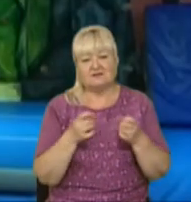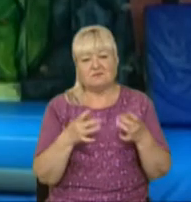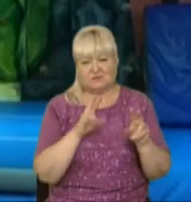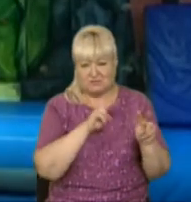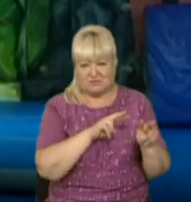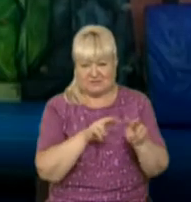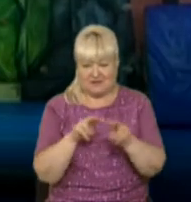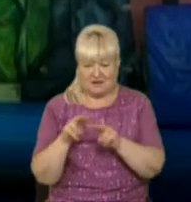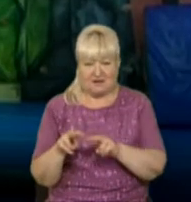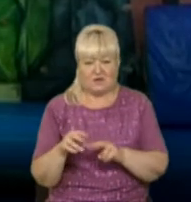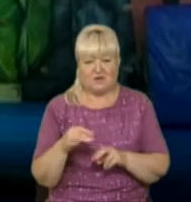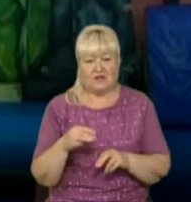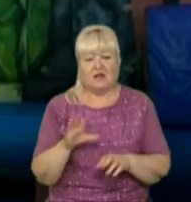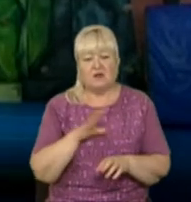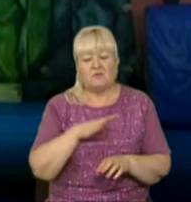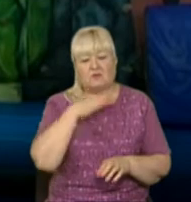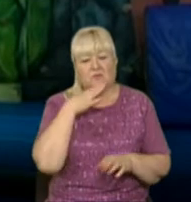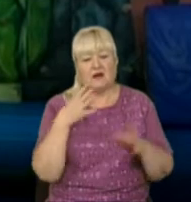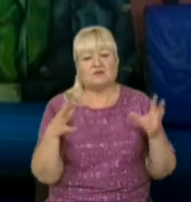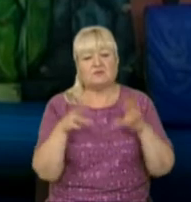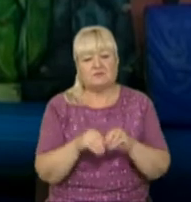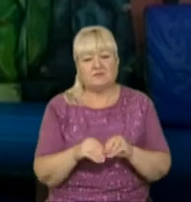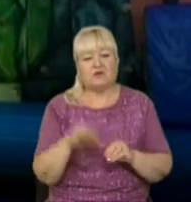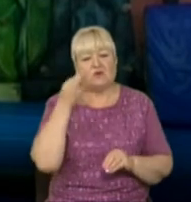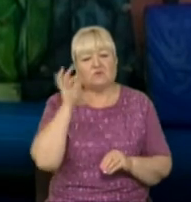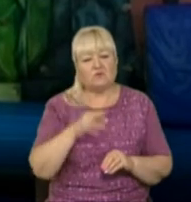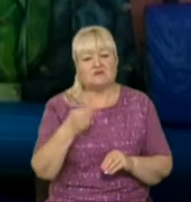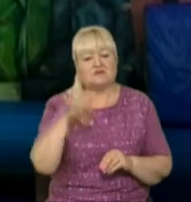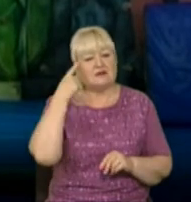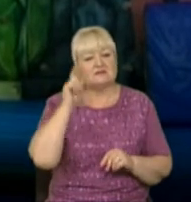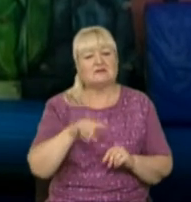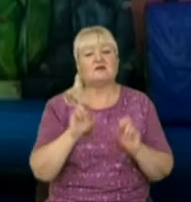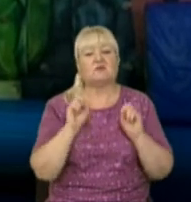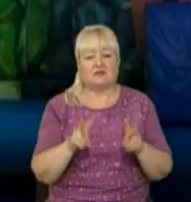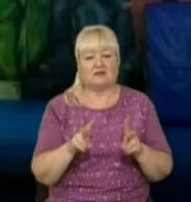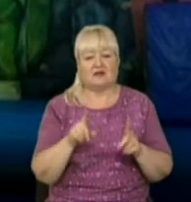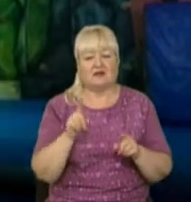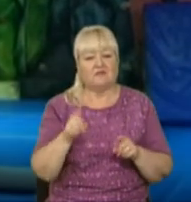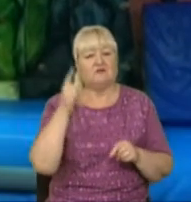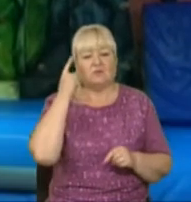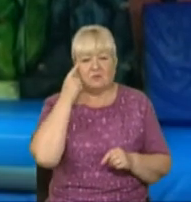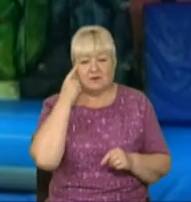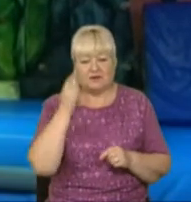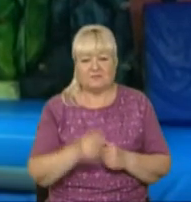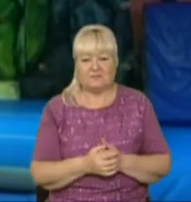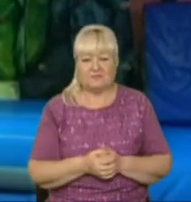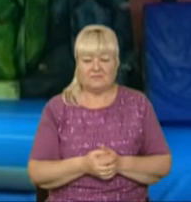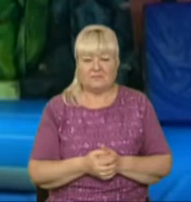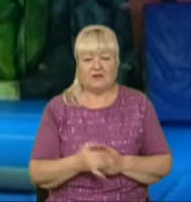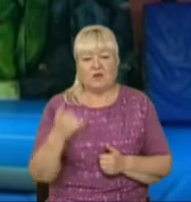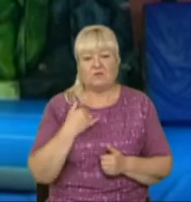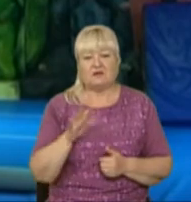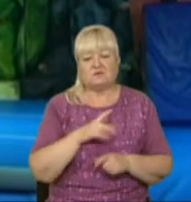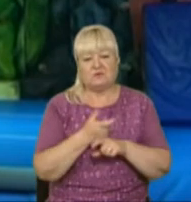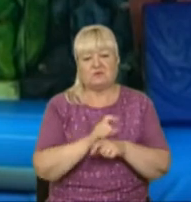Ми мали багато спільного досвіду, я знаю, як Саня думає, В нас було